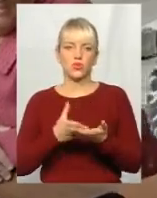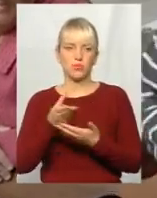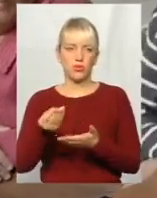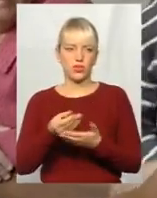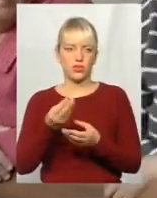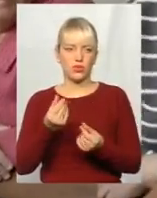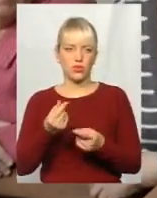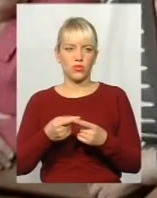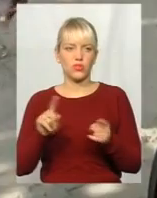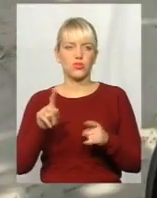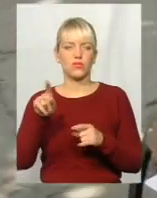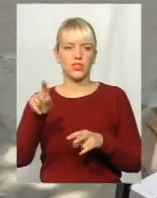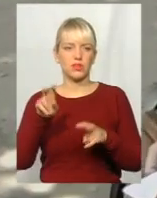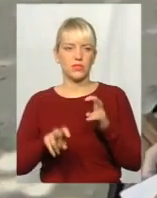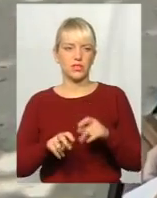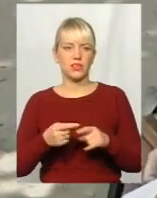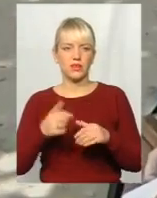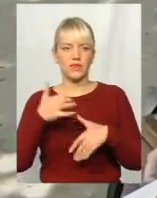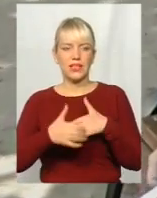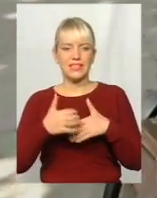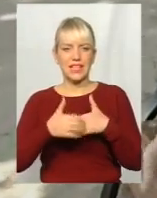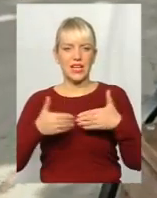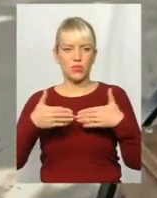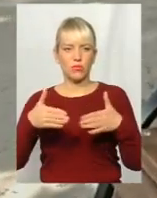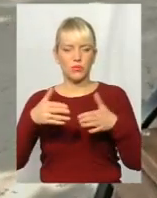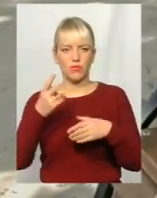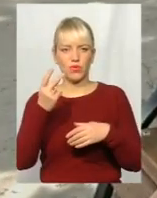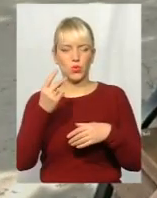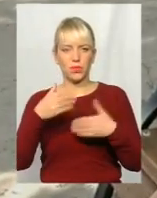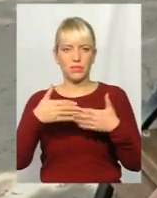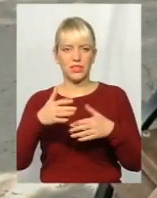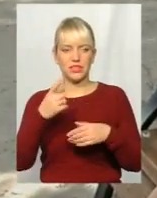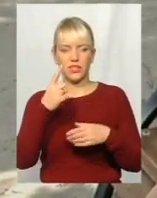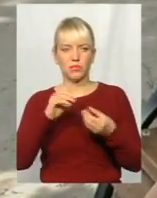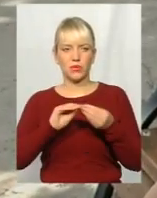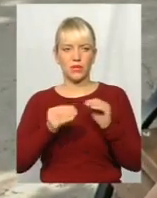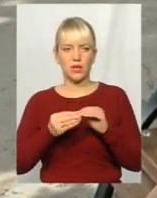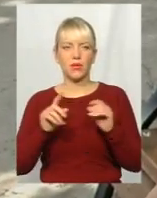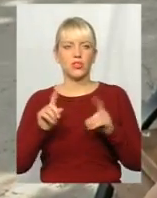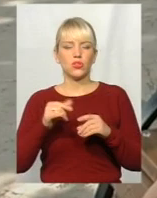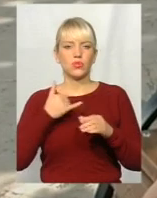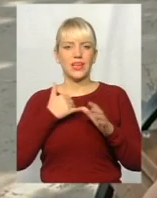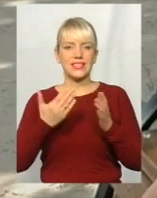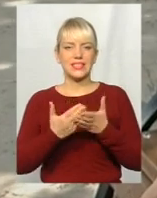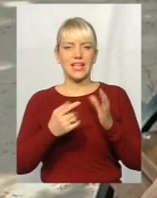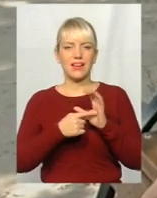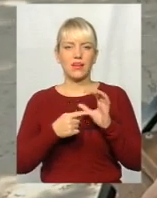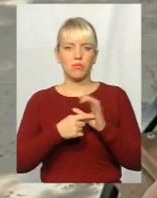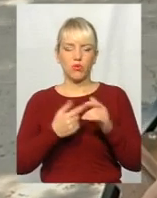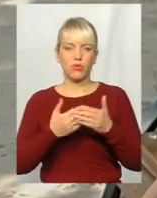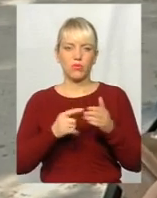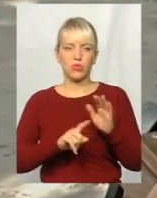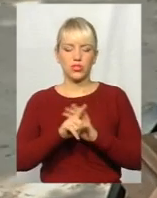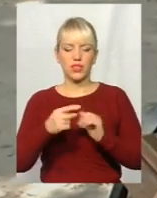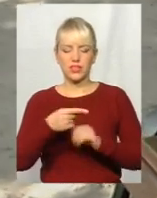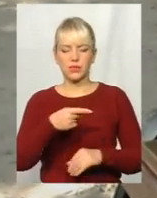там сидять, тих кресла? В середньому під'їзді, в другому, єдина така проблема, що у нас грибок починає з першого